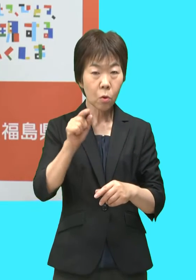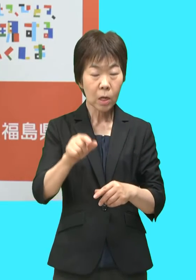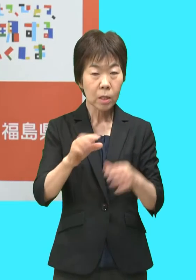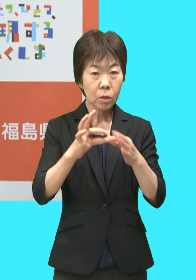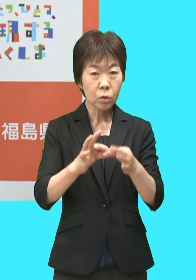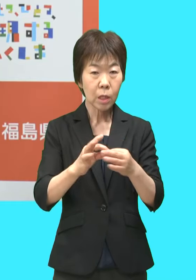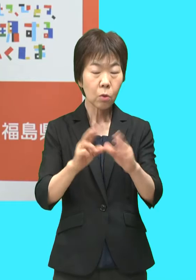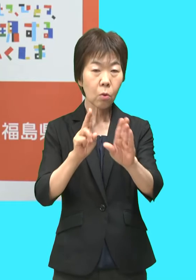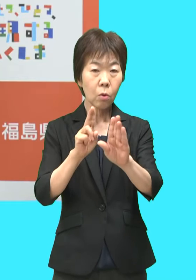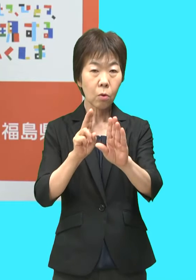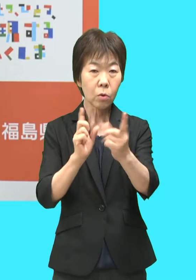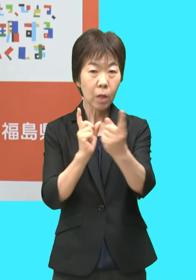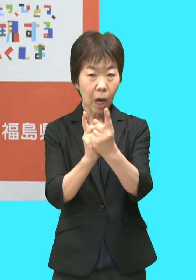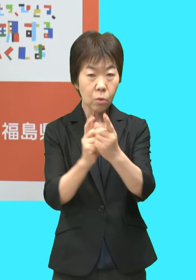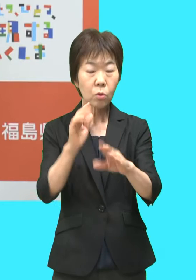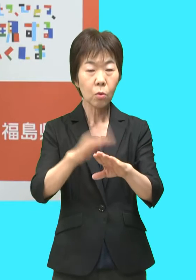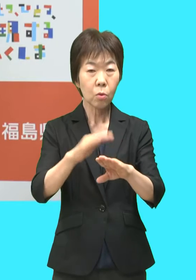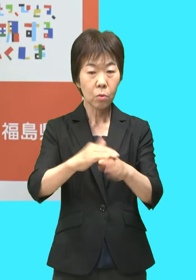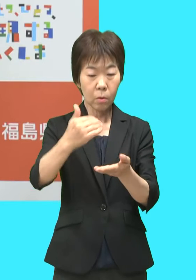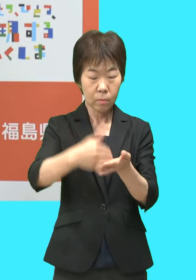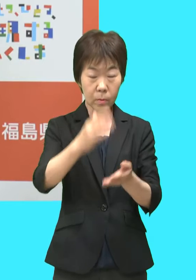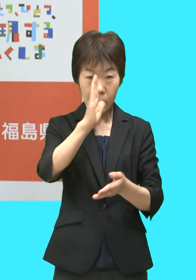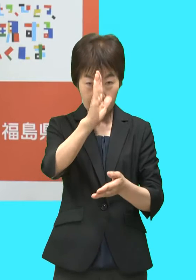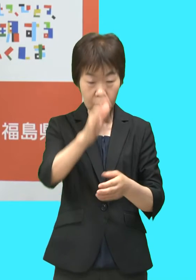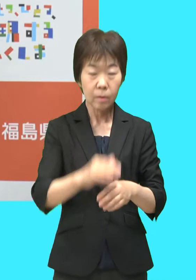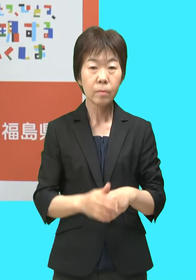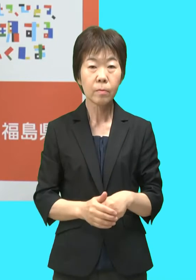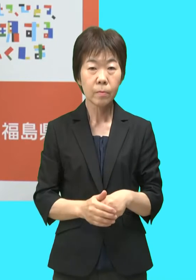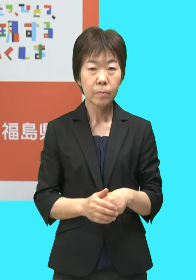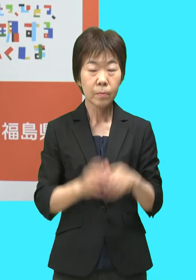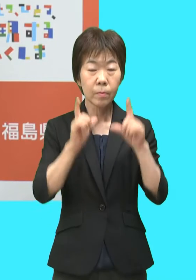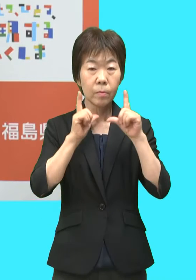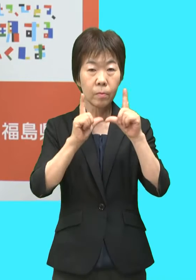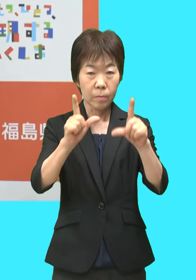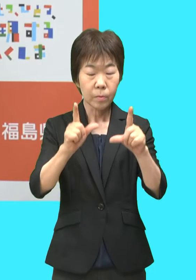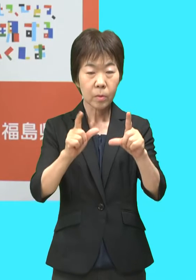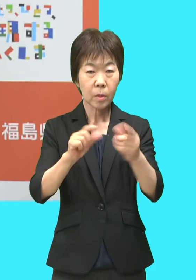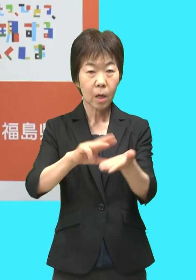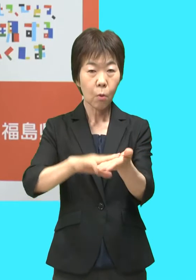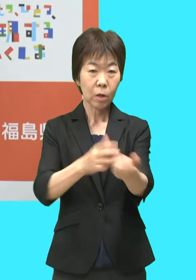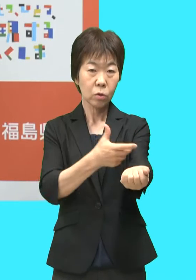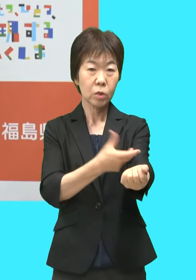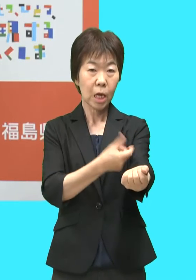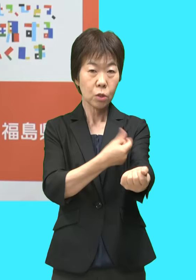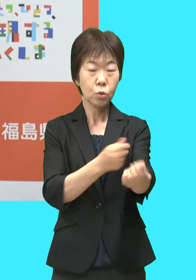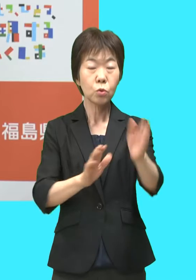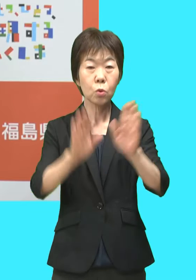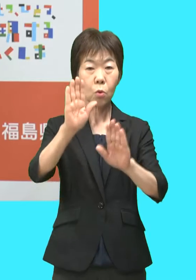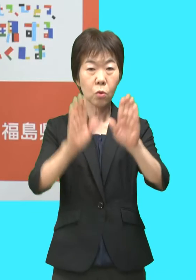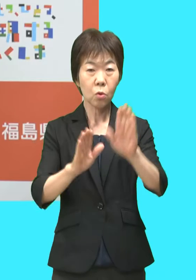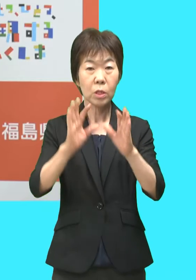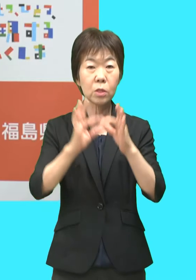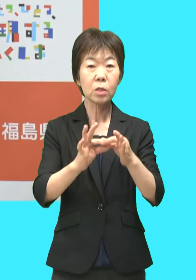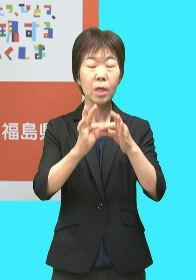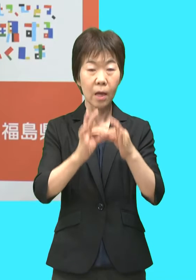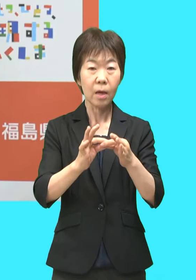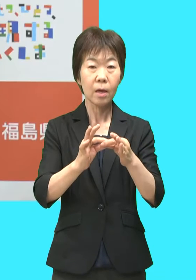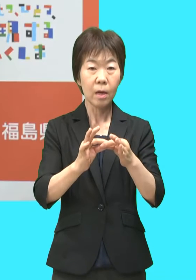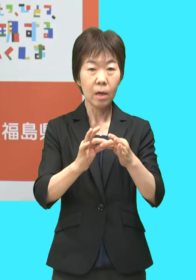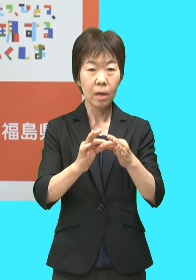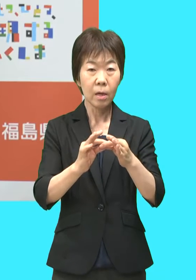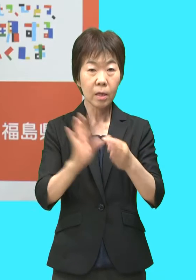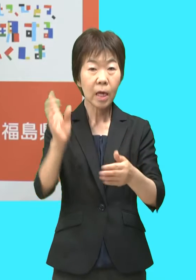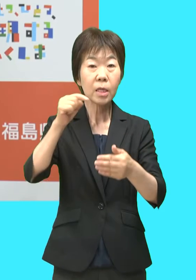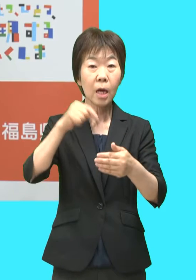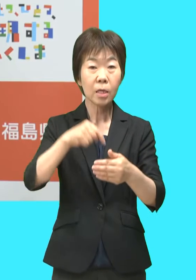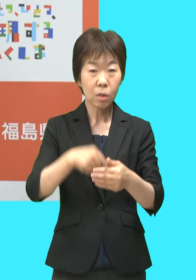についてどう対応されていくのか県の考えを教えてください。 は い、 まずワクチンの接種状況についてであります。福